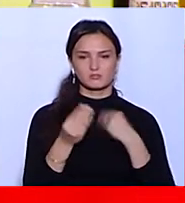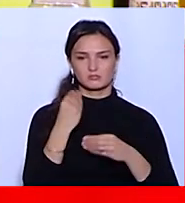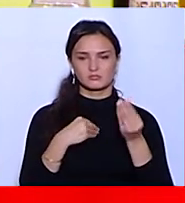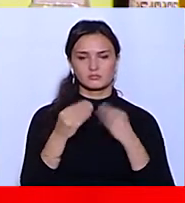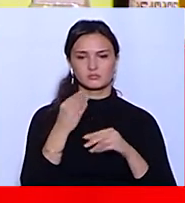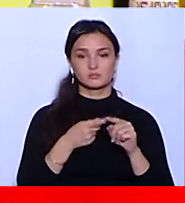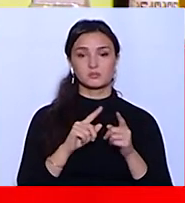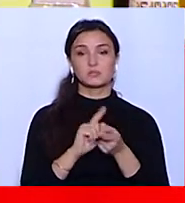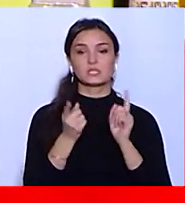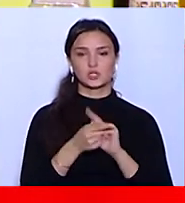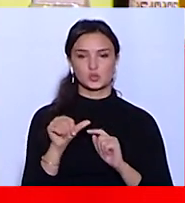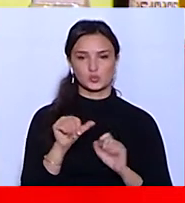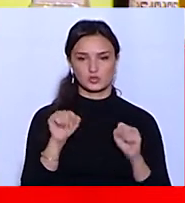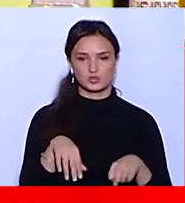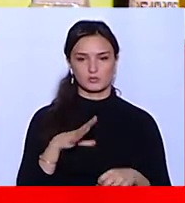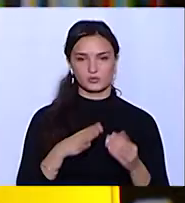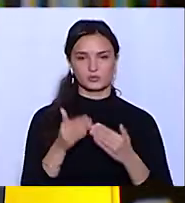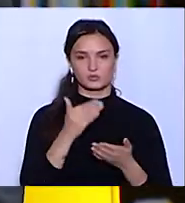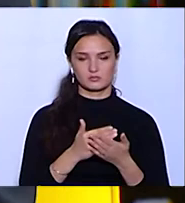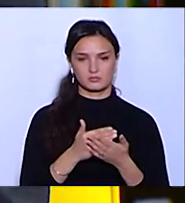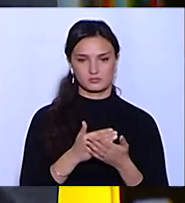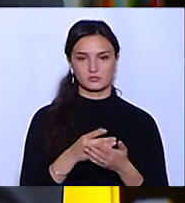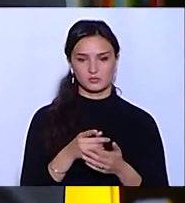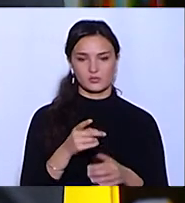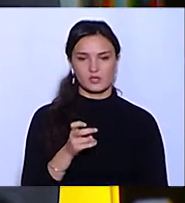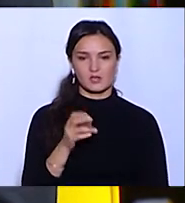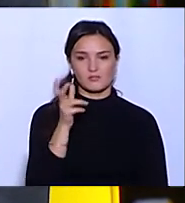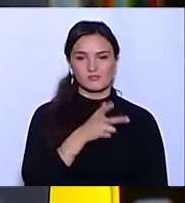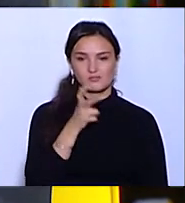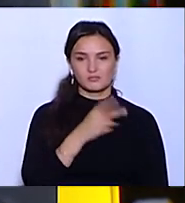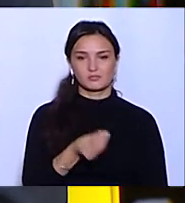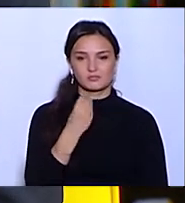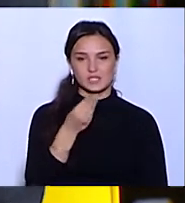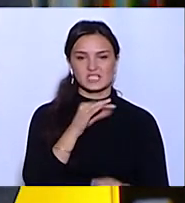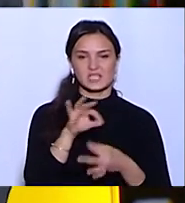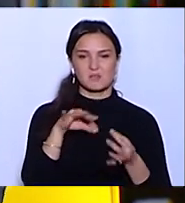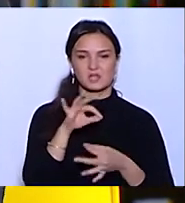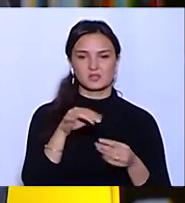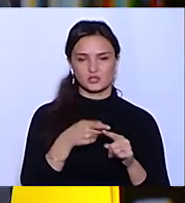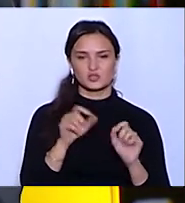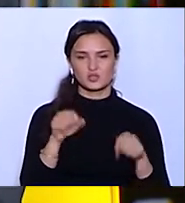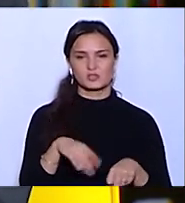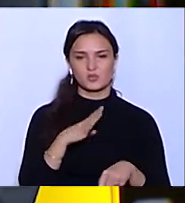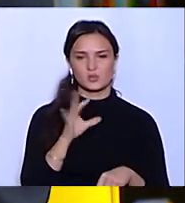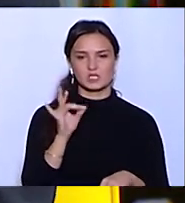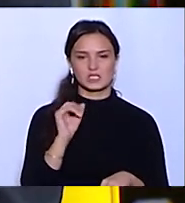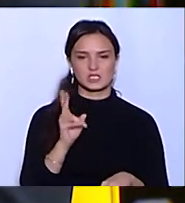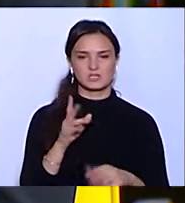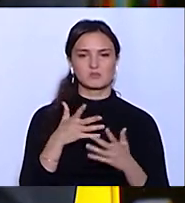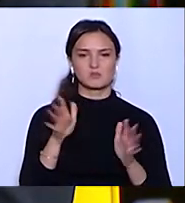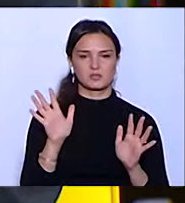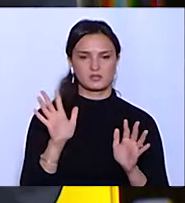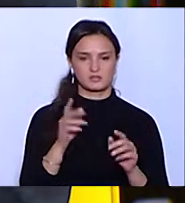კეთილი სამსახური, არამედ ბოროტი სამსახური. ნებისმიერი ნივთიერება გაუაზრებლად. დია. 17 ყოველთვის შეიძლება გახდეს რისკი.